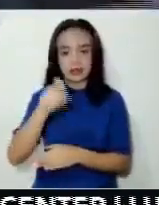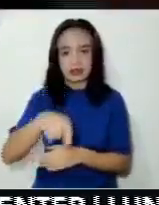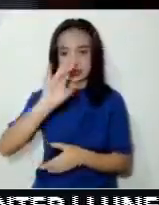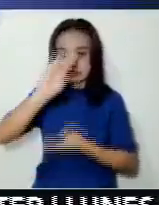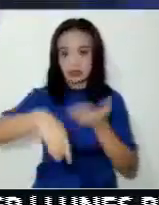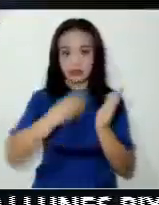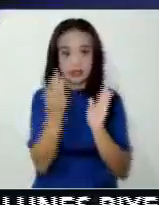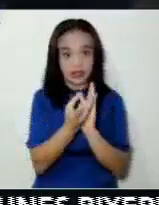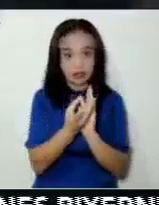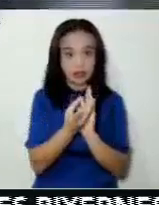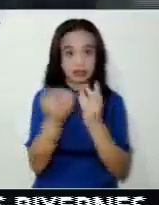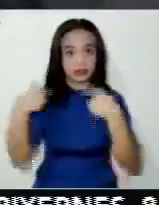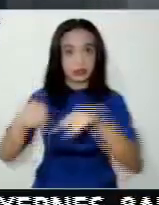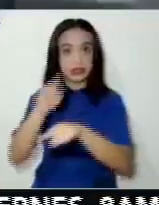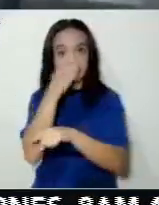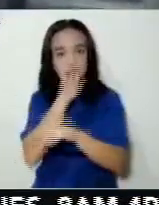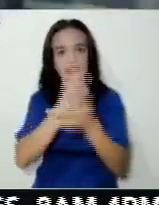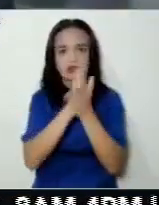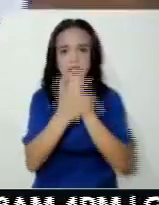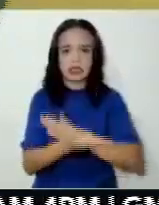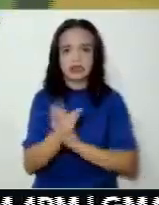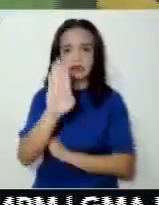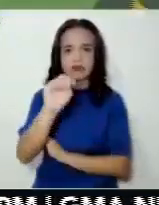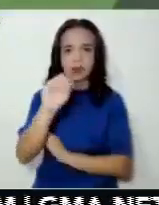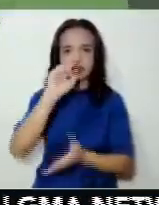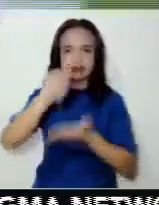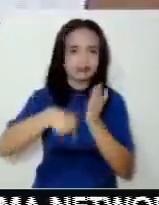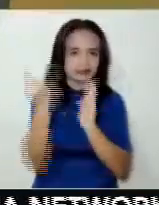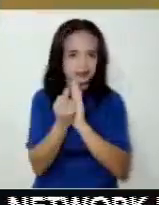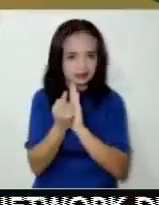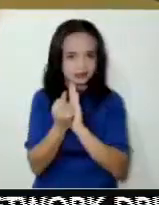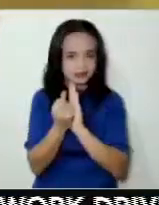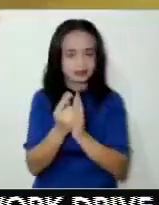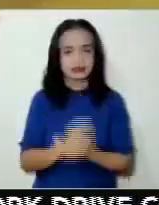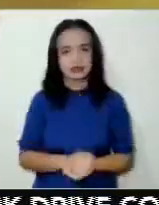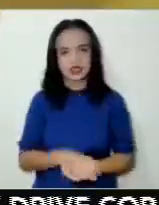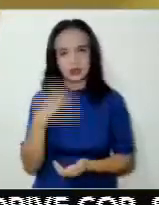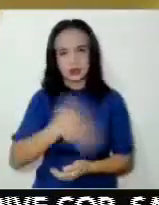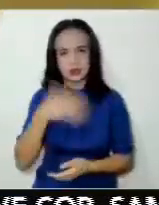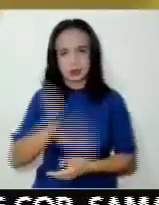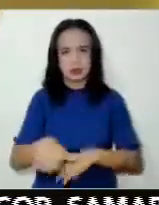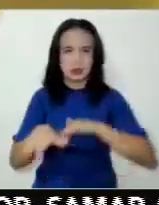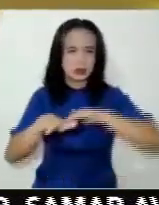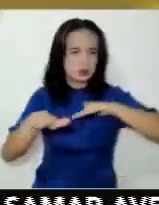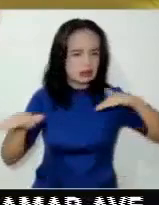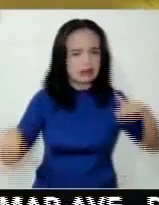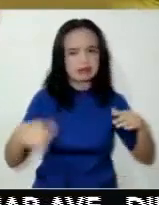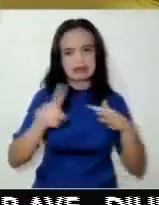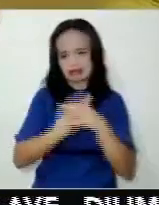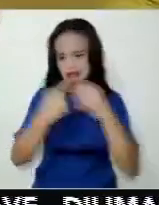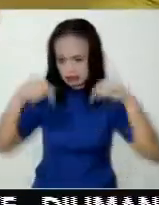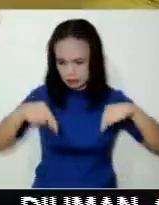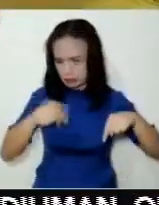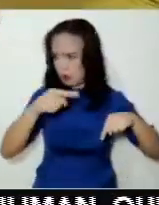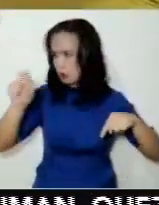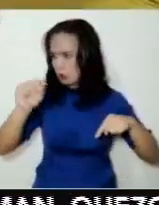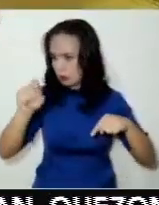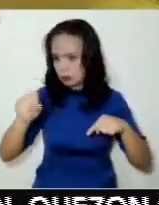pa Bicol, naging 14 na oras. Grabe po ang traffic. Simula po dito hanggang Santo Tomas, hanggang dulo na po,